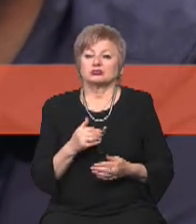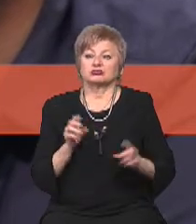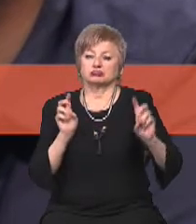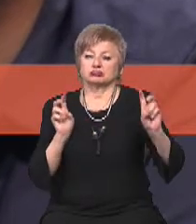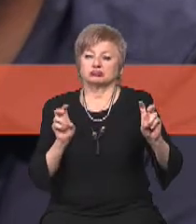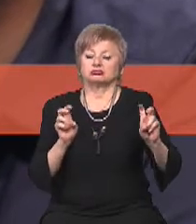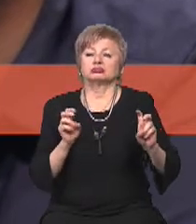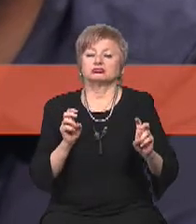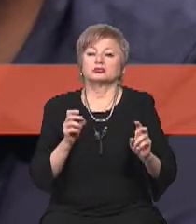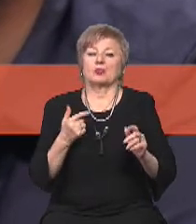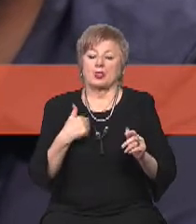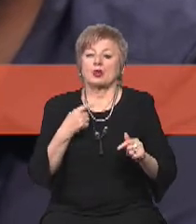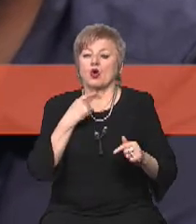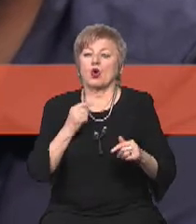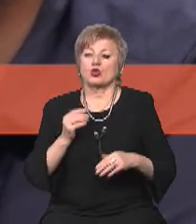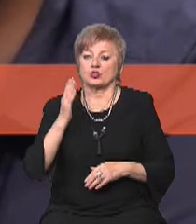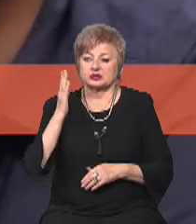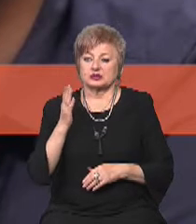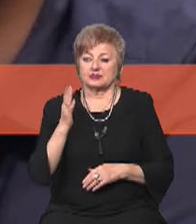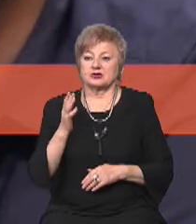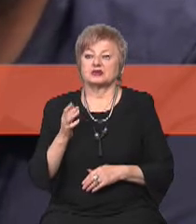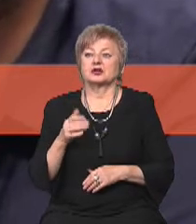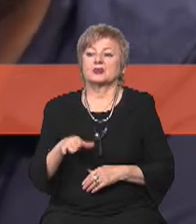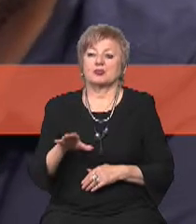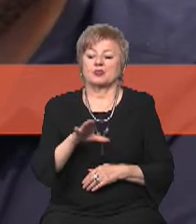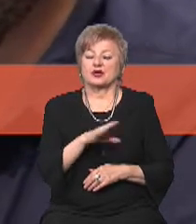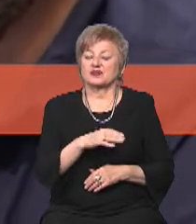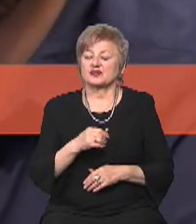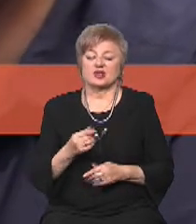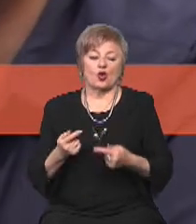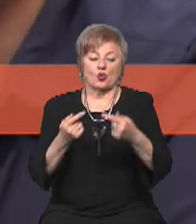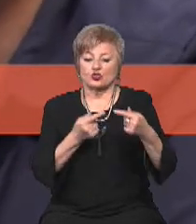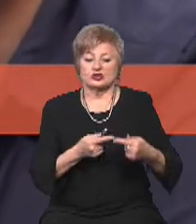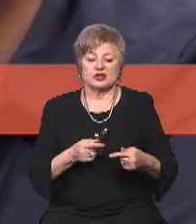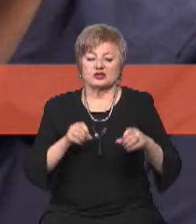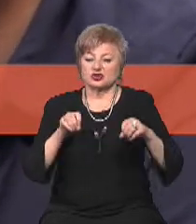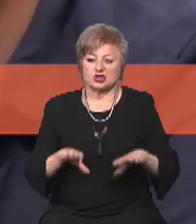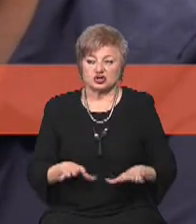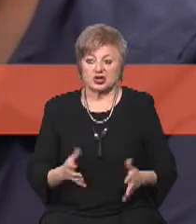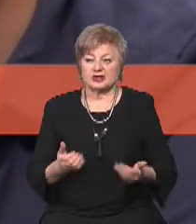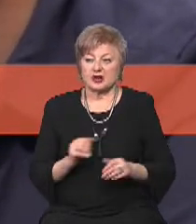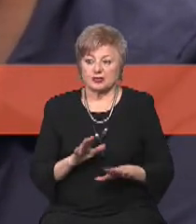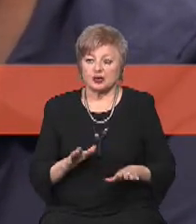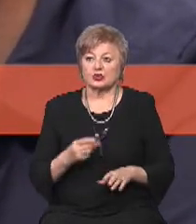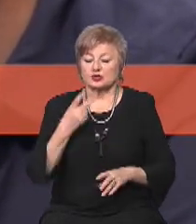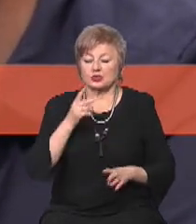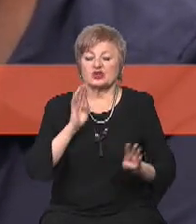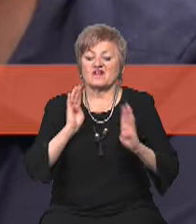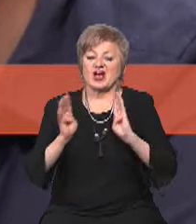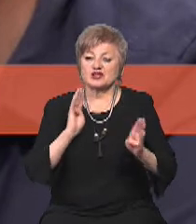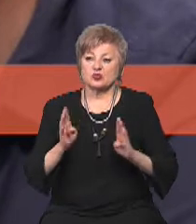іде голосування. Ми не приймали одноосібно рішення з цього питання, тому всіх запрошую також на